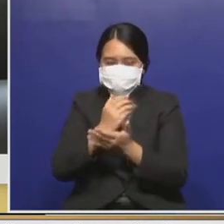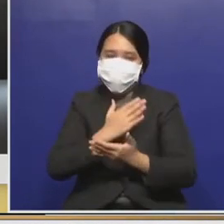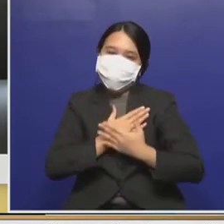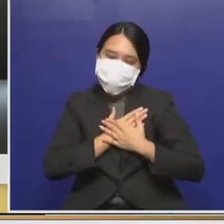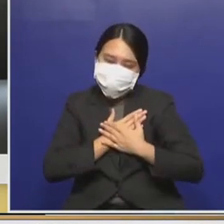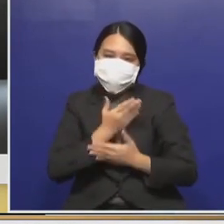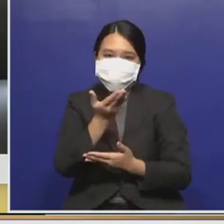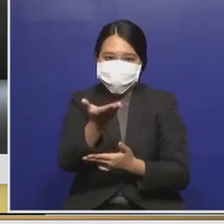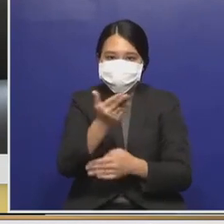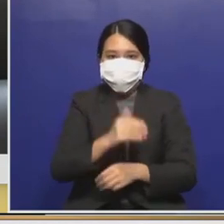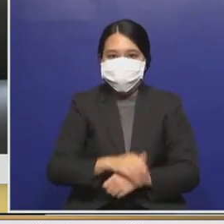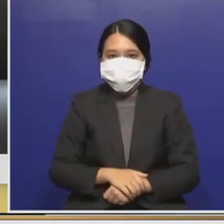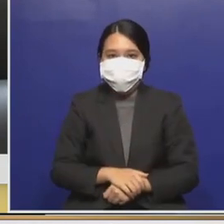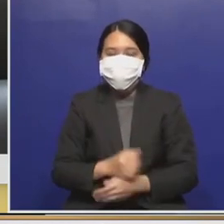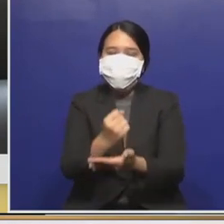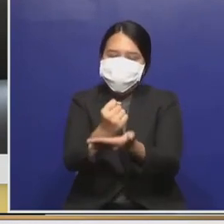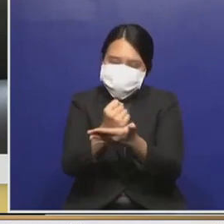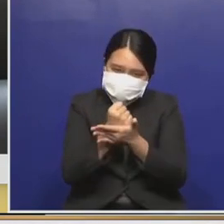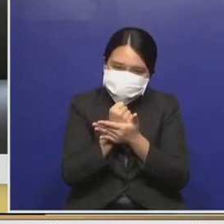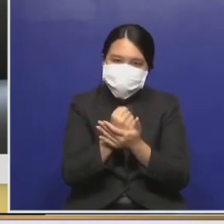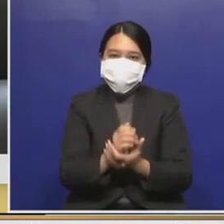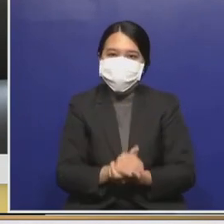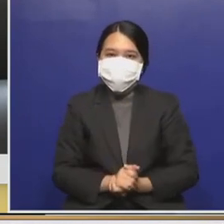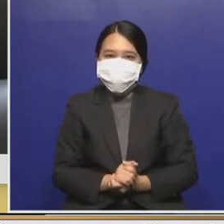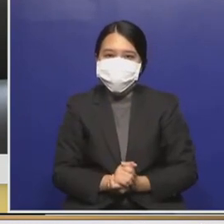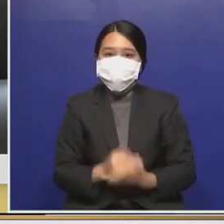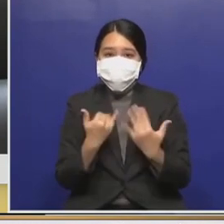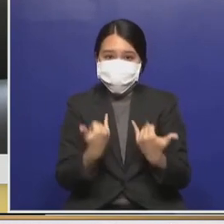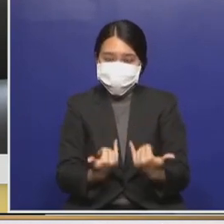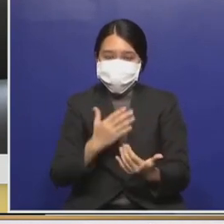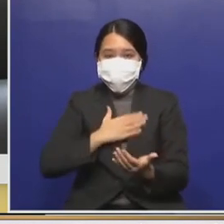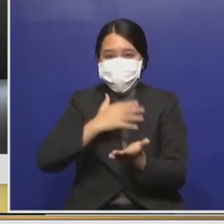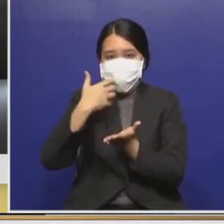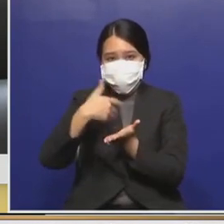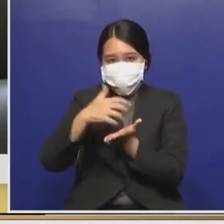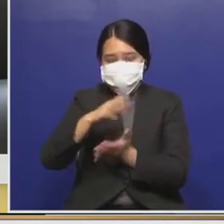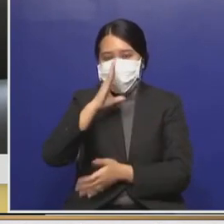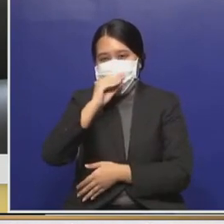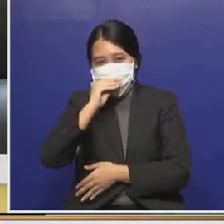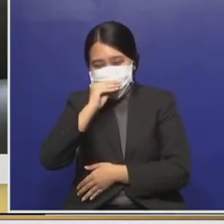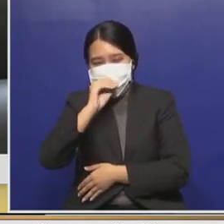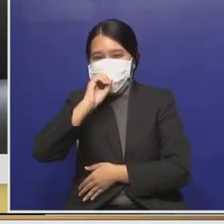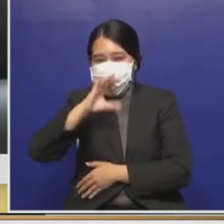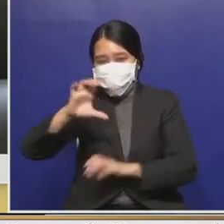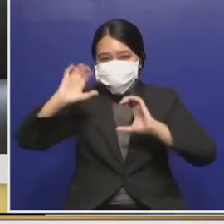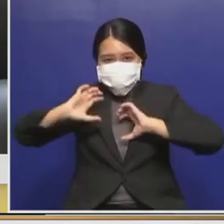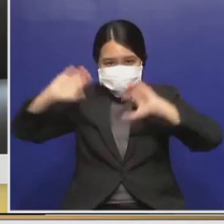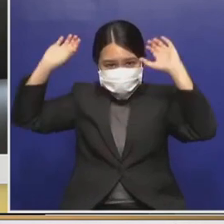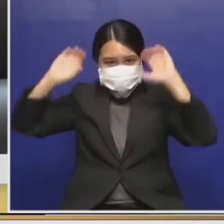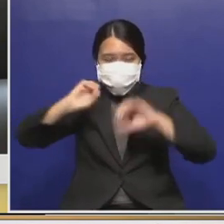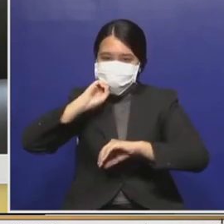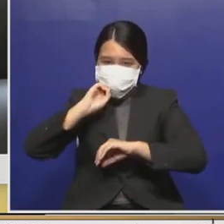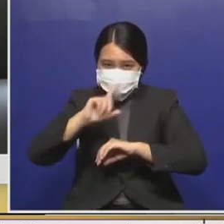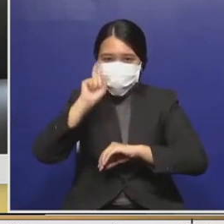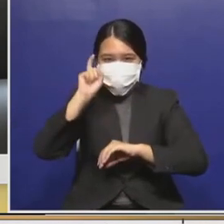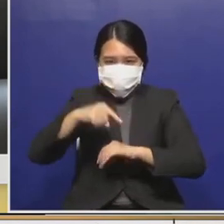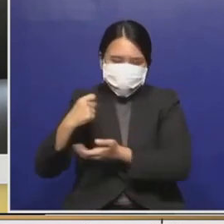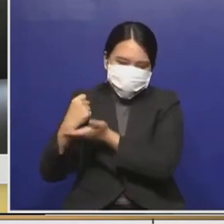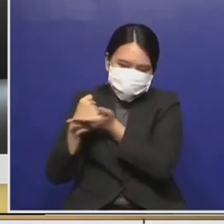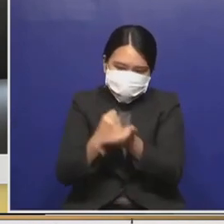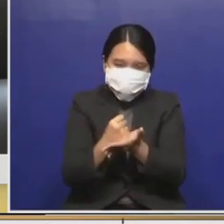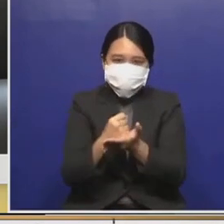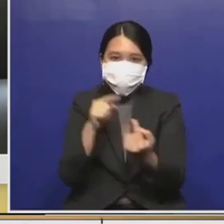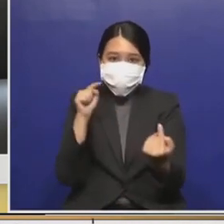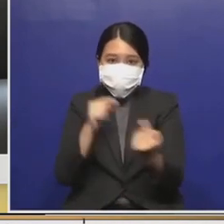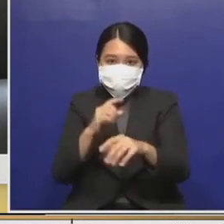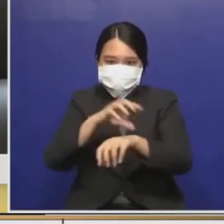ช่วยหนอยเธอวันนี้ทผมพูด ท่านเอไปอางกรฐบาได้ว่ามัจะต้องช่วยตั้แต่หมู่บ้